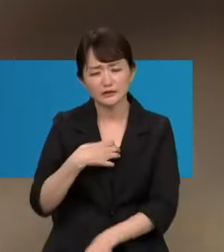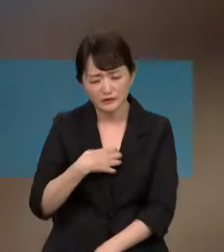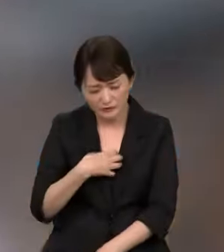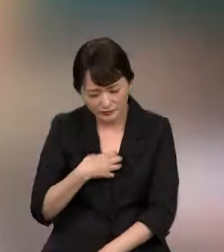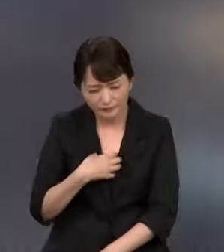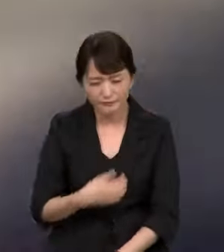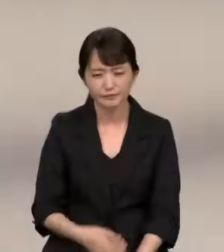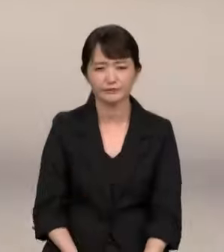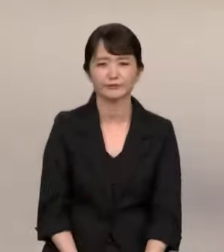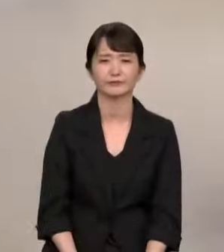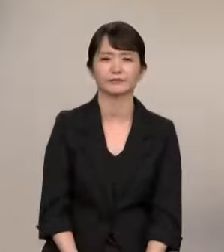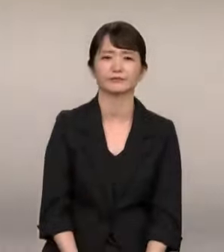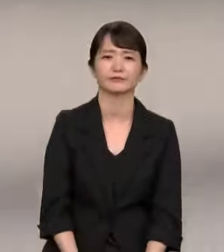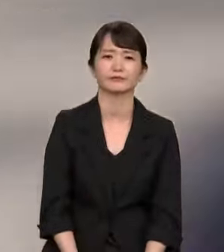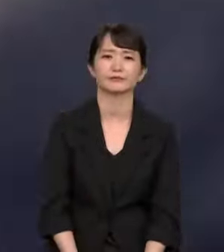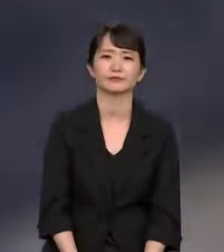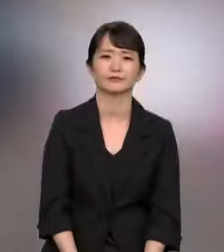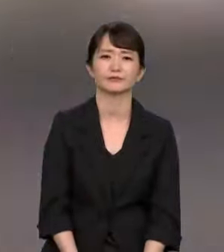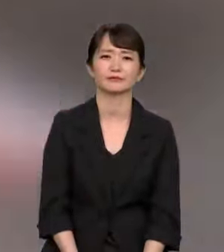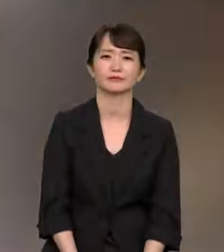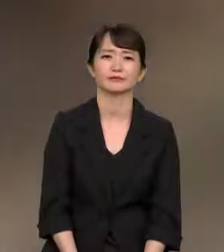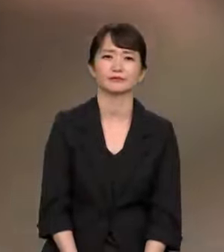자자를 기미가 보이질